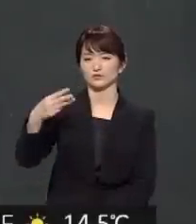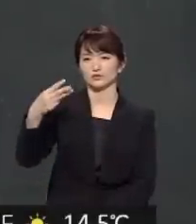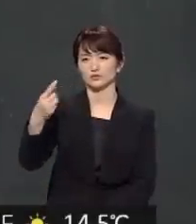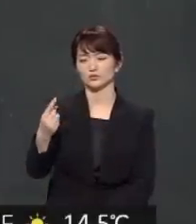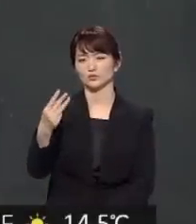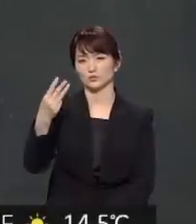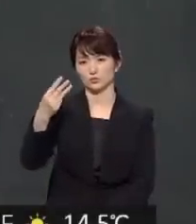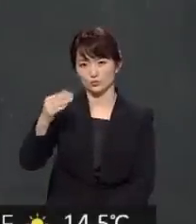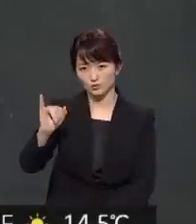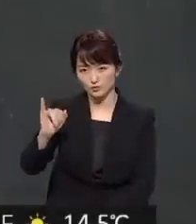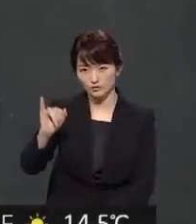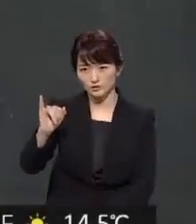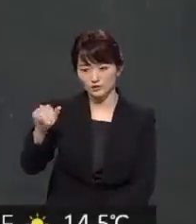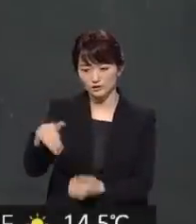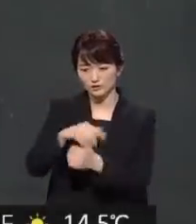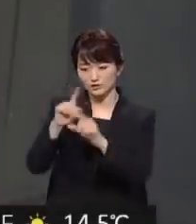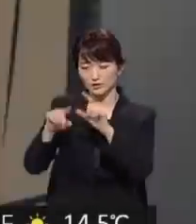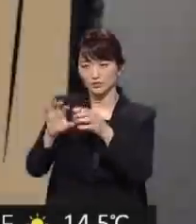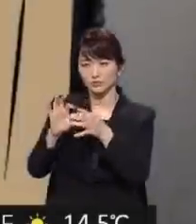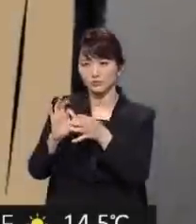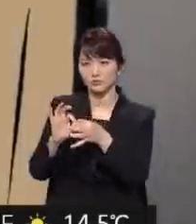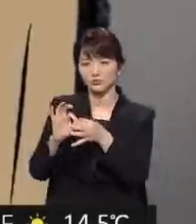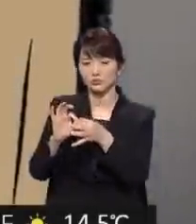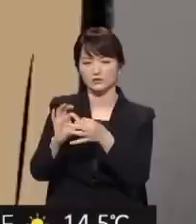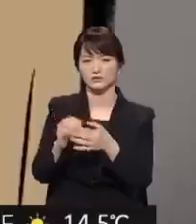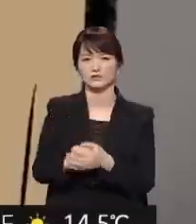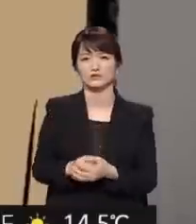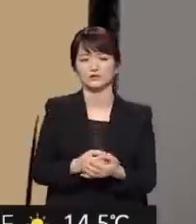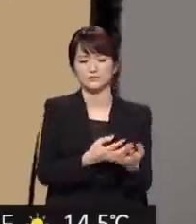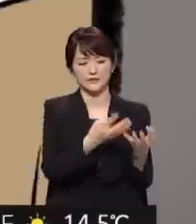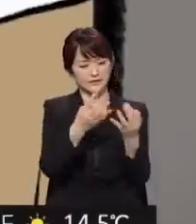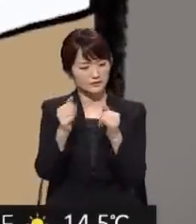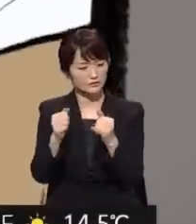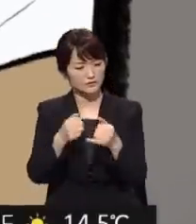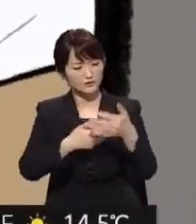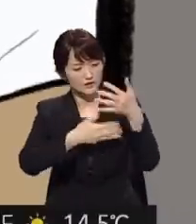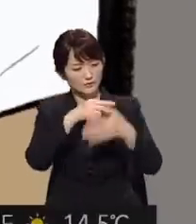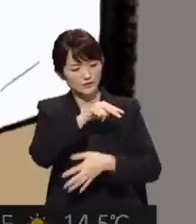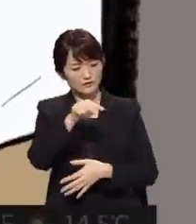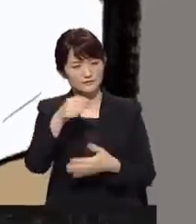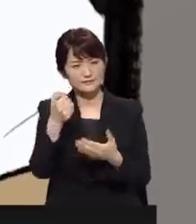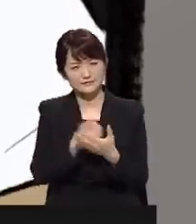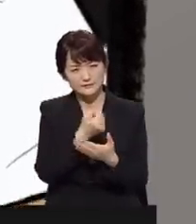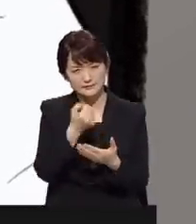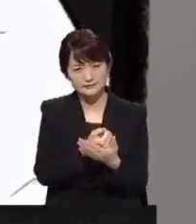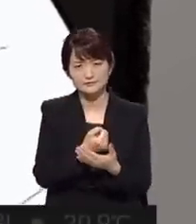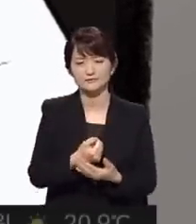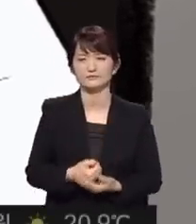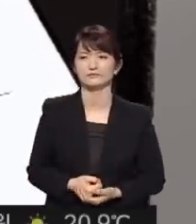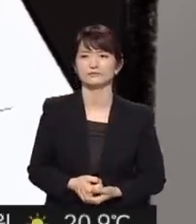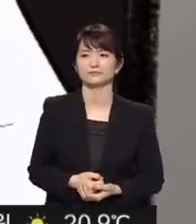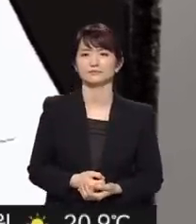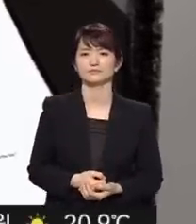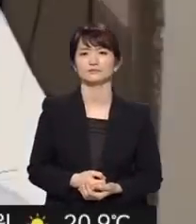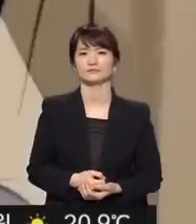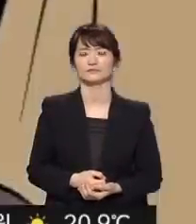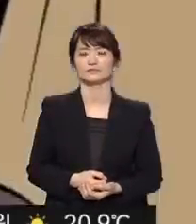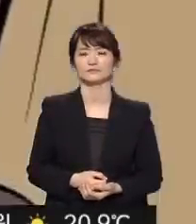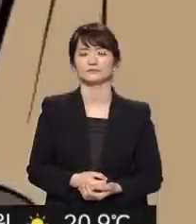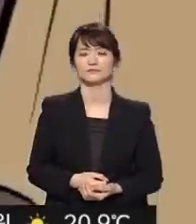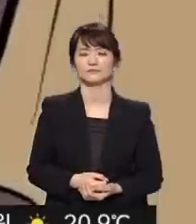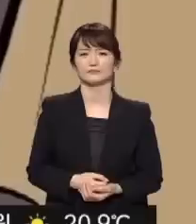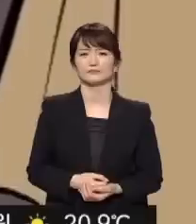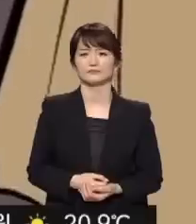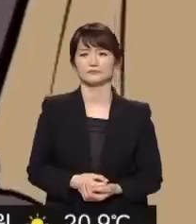이런 분위기를 타고 더 많은 분들의 어떤 안타까움을 자아냈는데. 자, 박 변호사님. 네. 이게